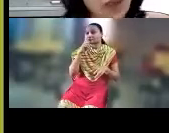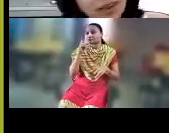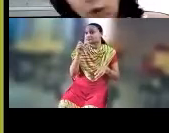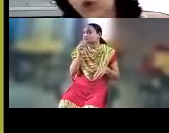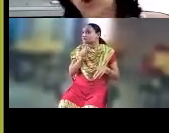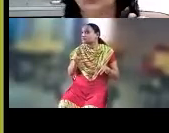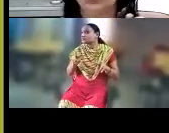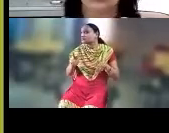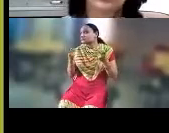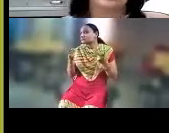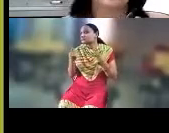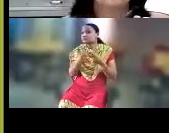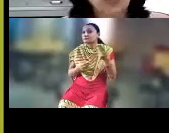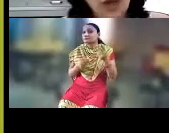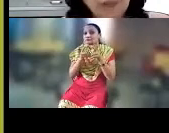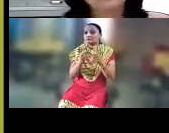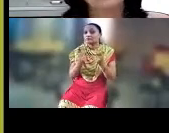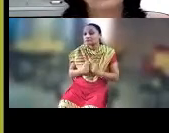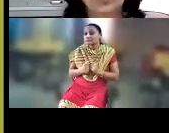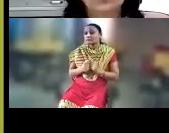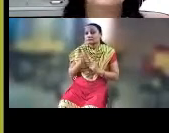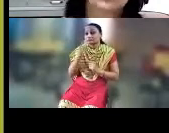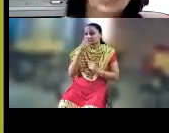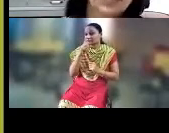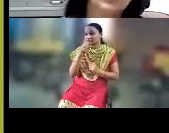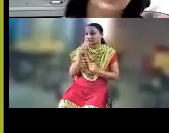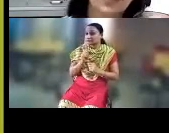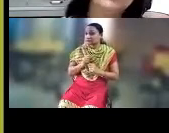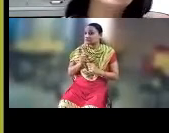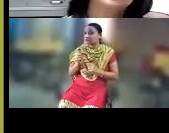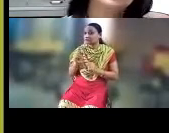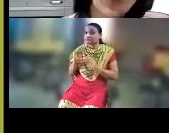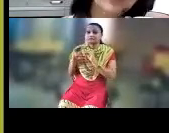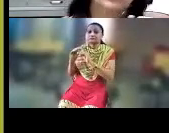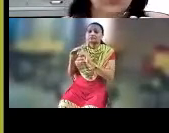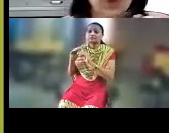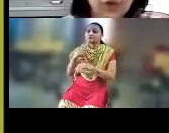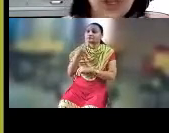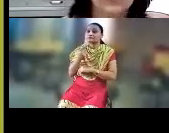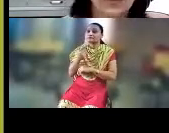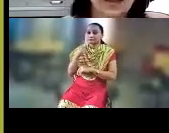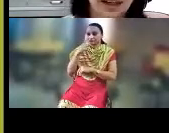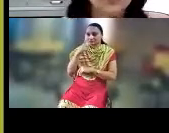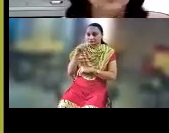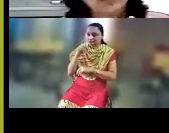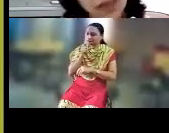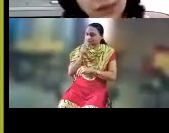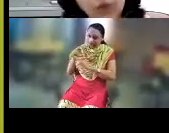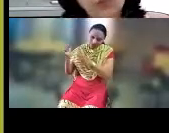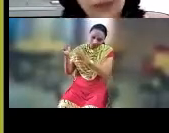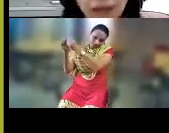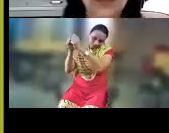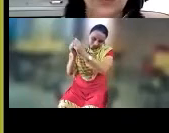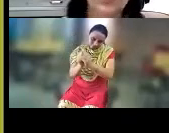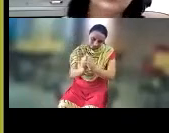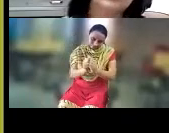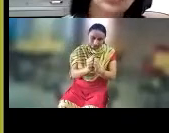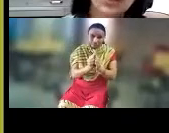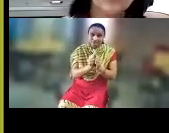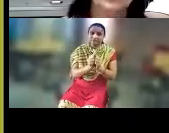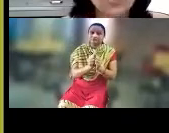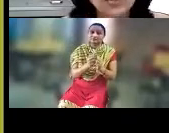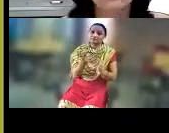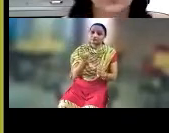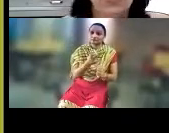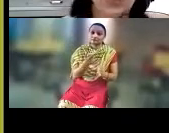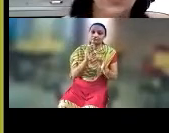अब दादी को कौन समझाए। तो आमतौर पे हम ऐसी स्थिति में कहते हैं कि अगली बार दादी को भी साथ लेके आना, जिससे हम दादी को बता सकें कि बच्चे के